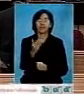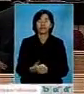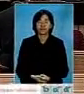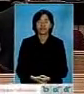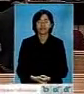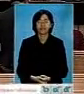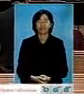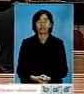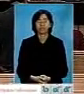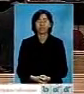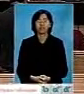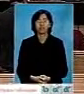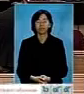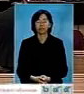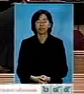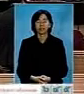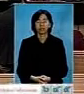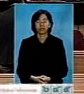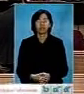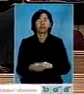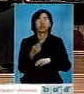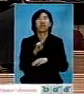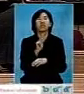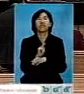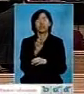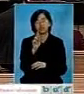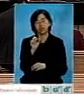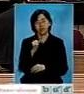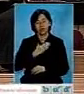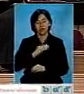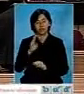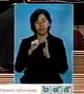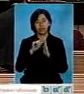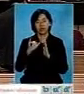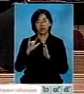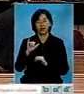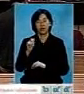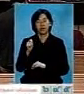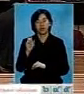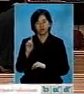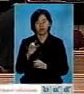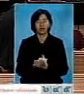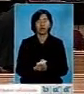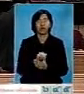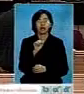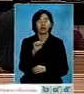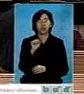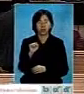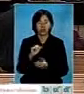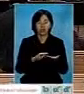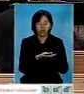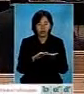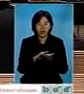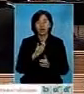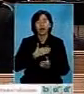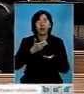ท่านประธาน กับเรียนท่านประธานรัฐสภาครับผมบุญยอดกลิ่นไทยสมาชิกรัฐสภาขออนุญาตท่านผู้อภิปรายนะครับ